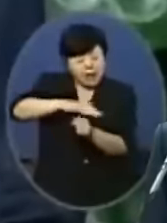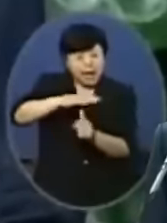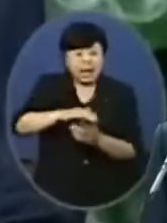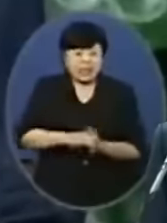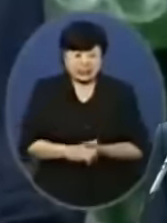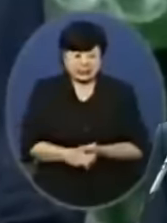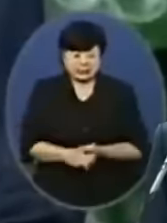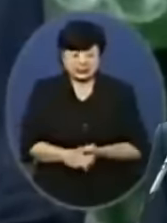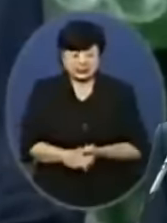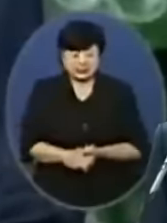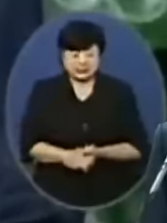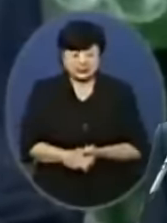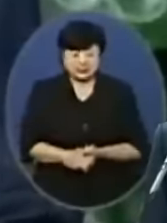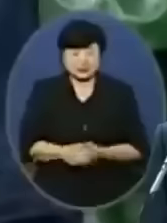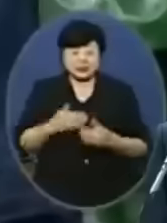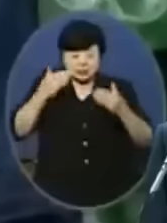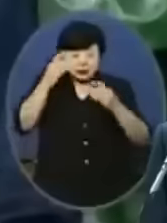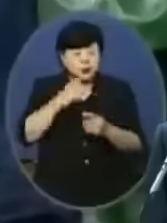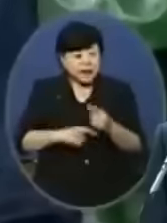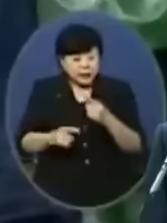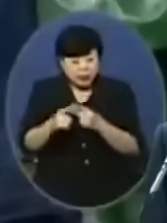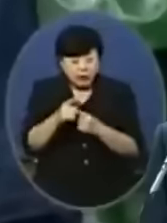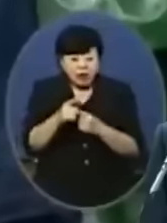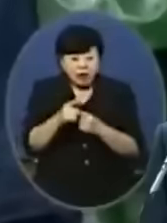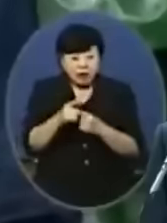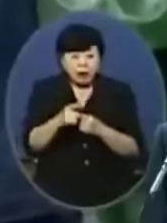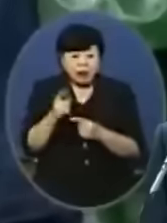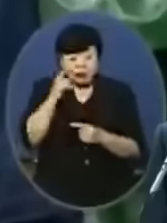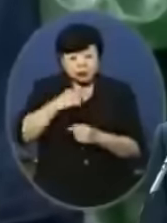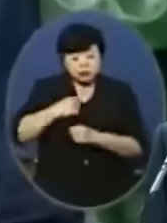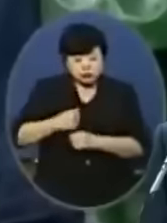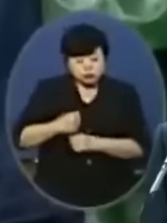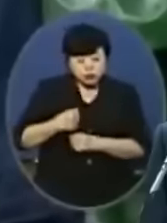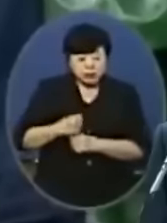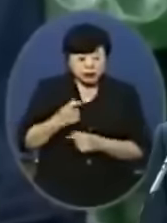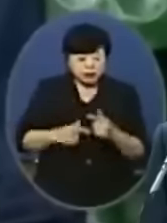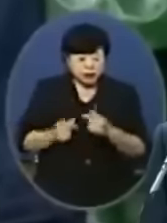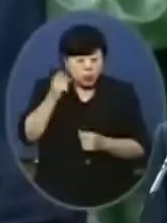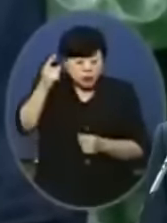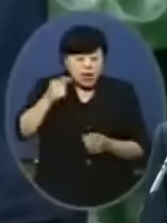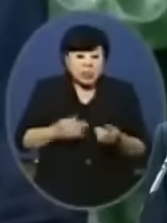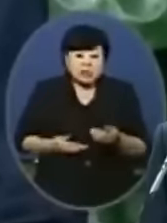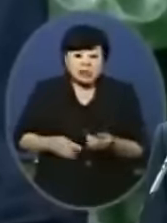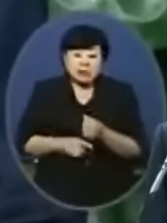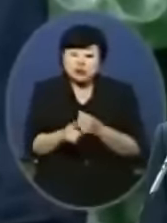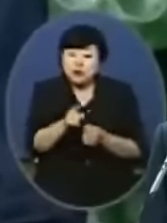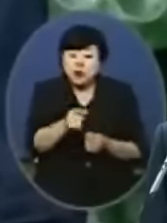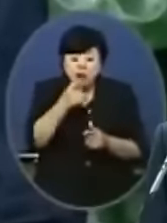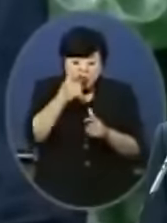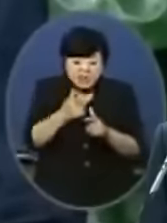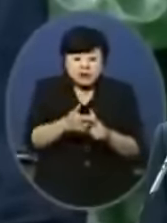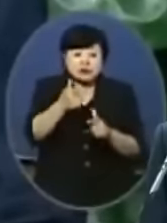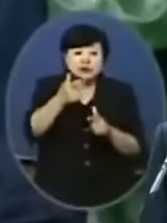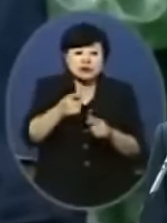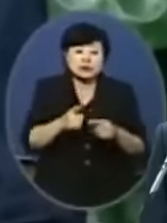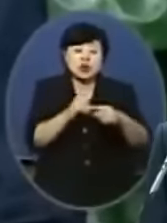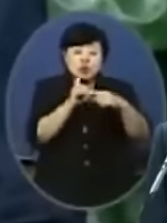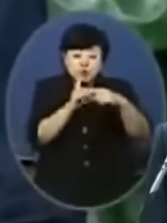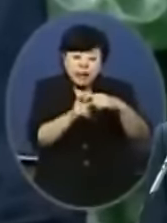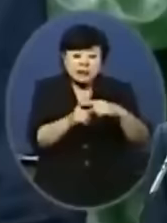초록동이었지만은 어른들보다도 적군의 장수보다도 더 위대한 것은 예수님을